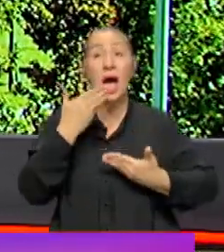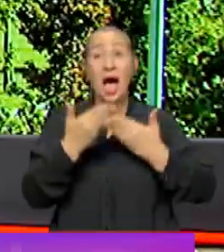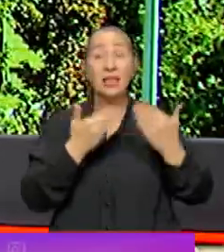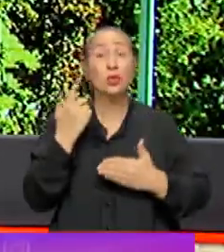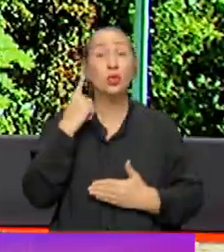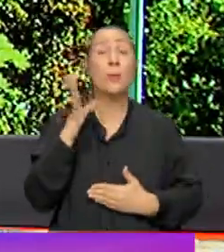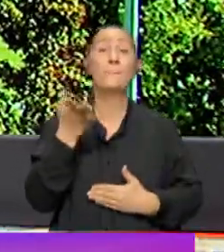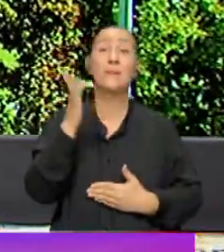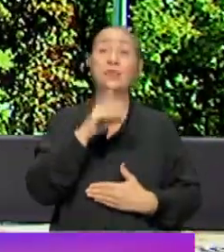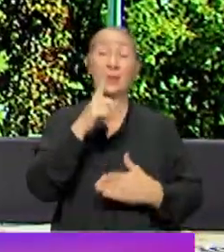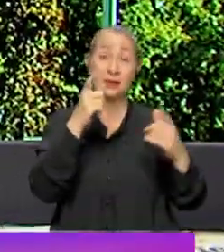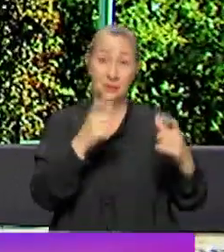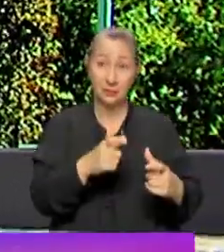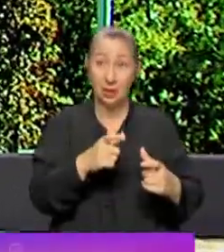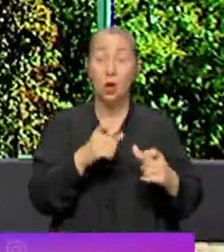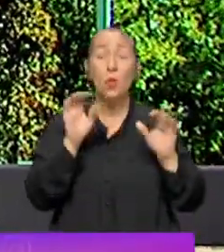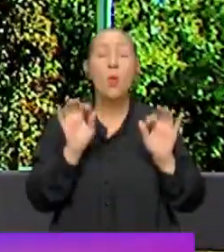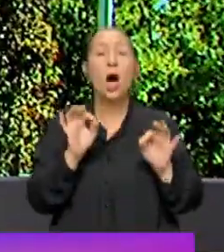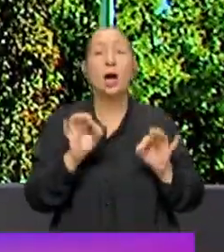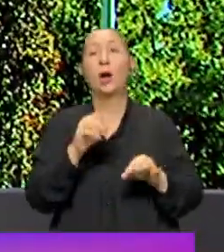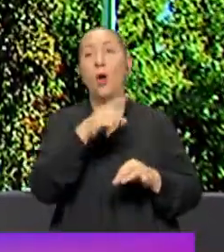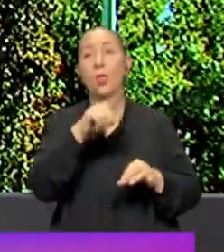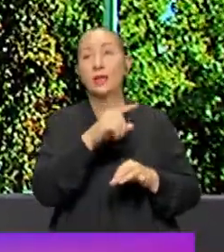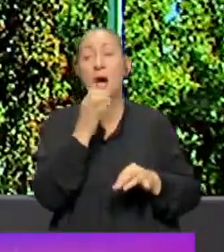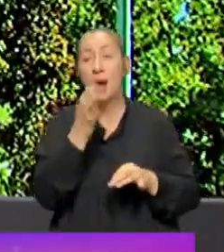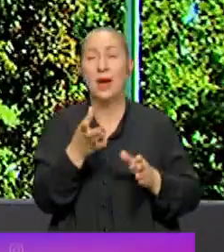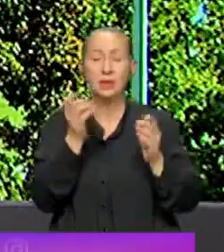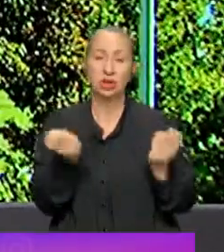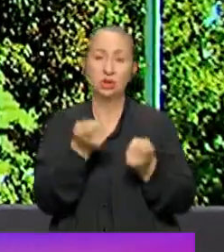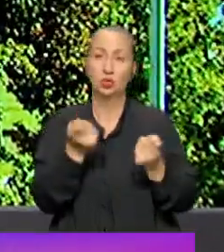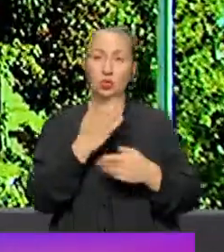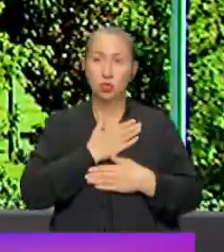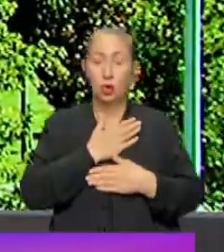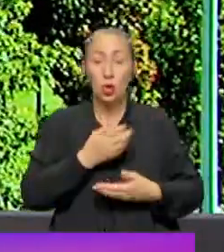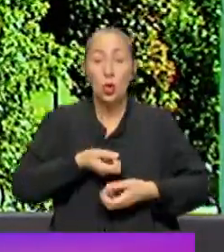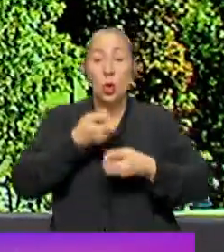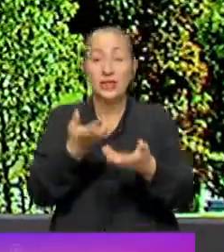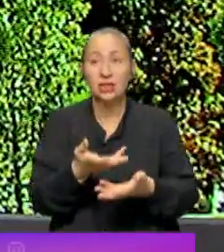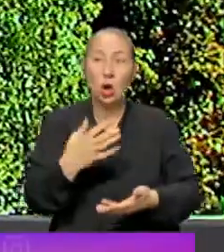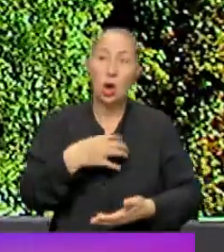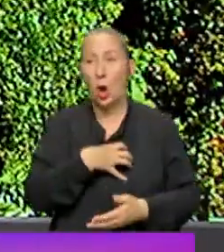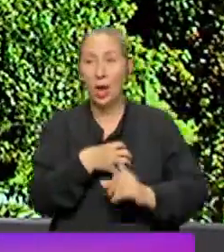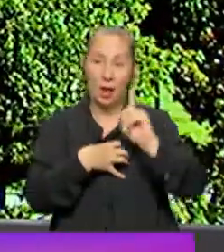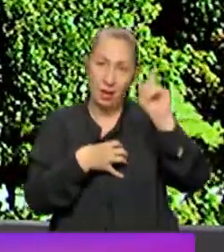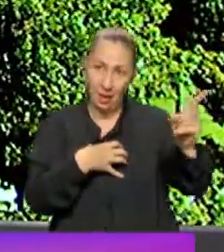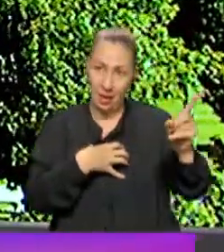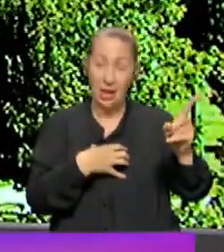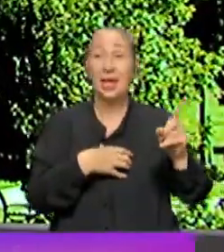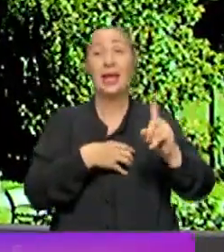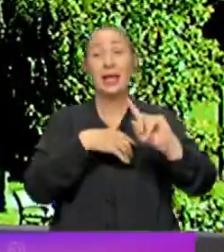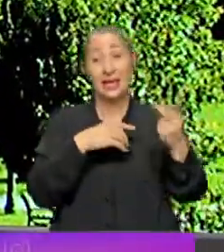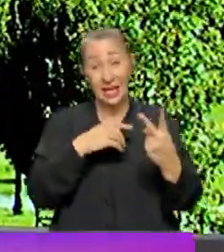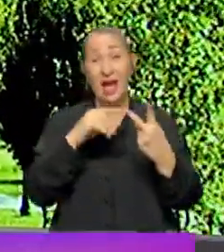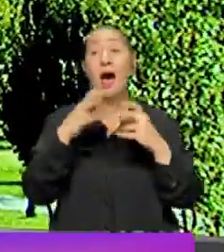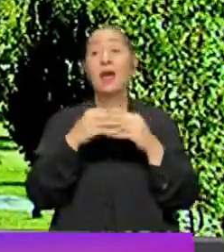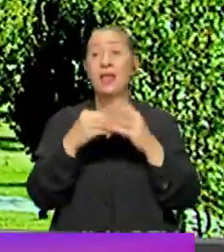Anlattığı duyulmayan bir başka kesim. Muhakkak onlardan haber vermeye de gayret ediyoruz. Üreticiler. Konya'ya gideceğiz, bir de